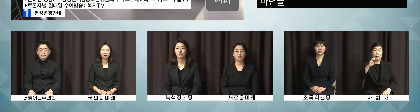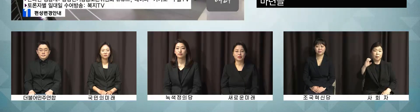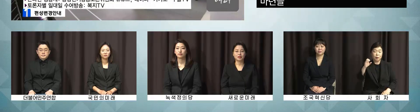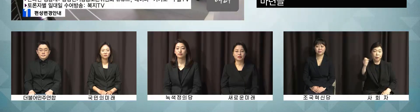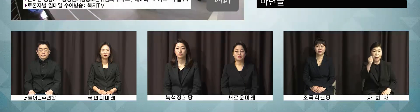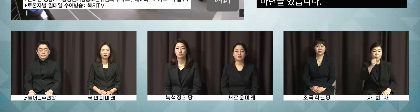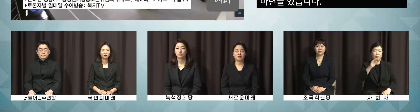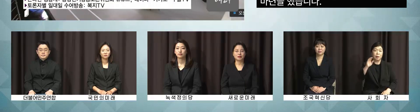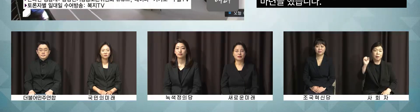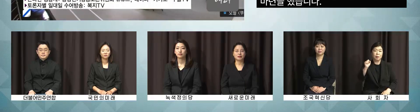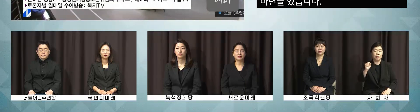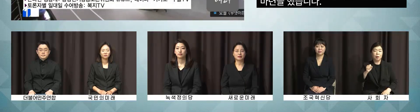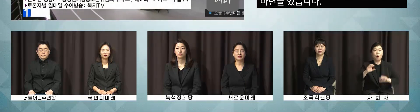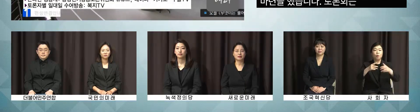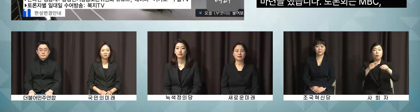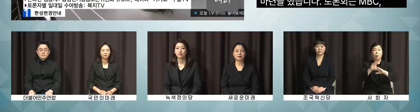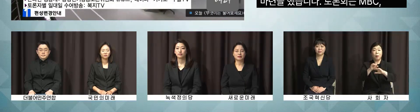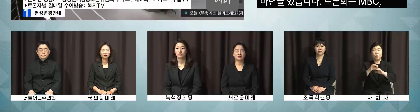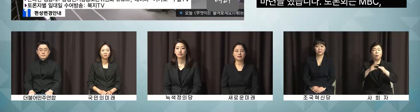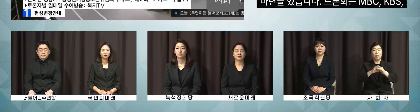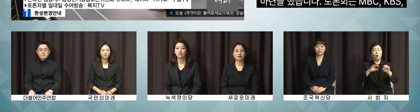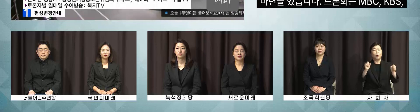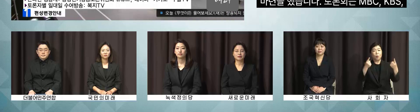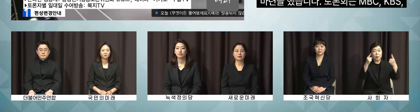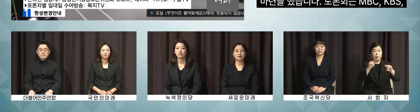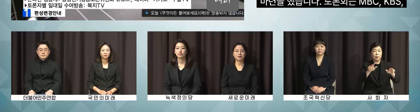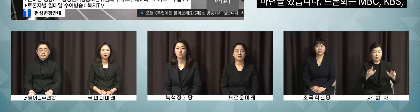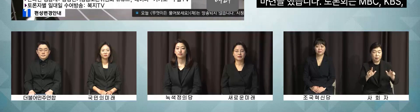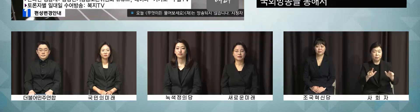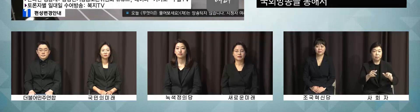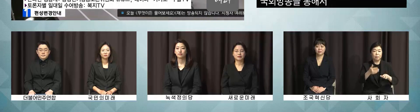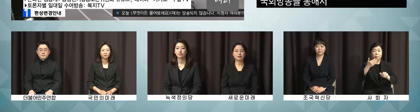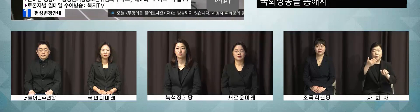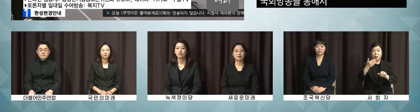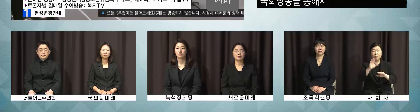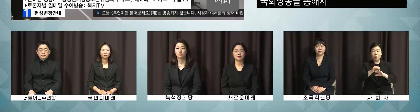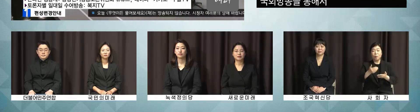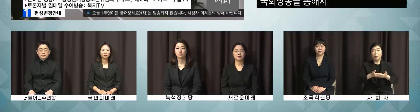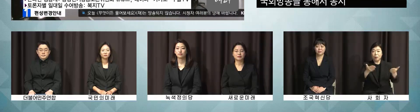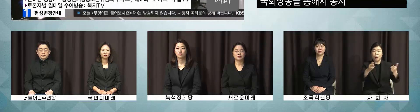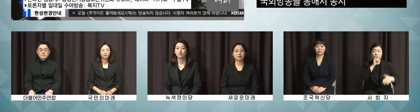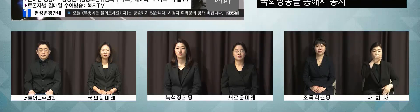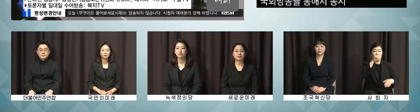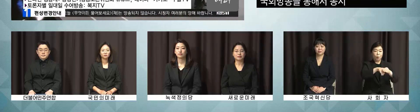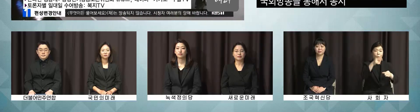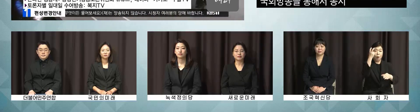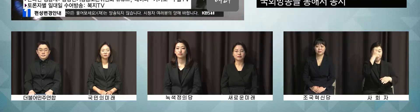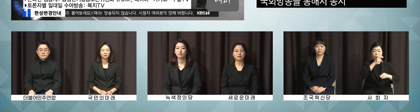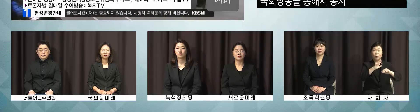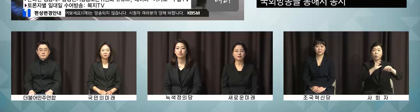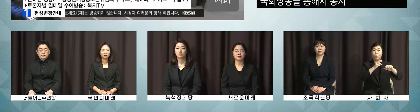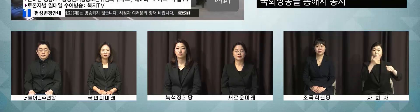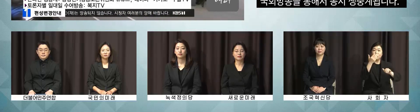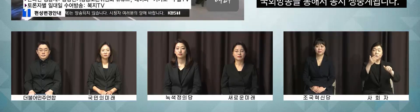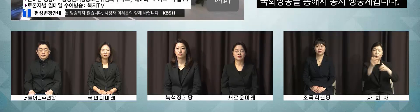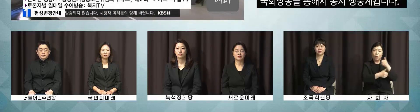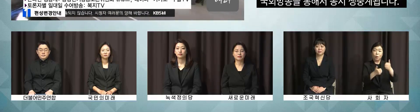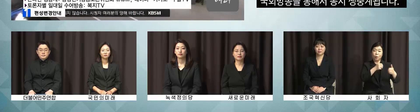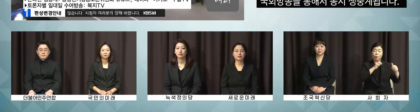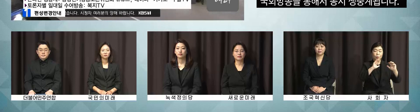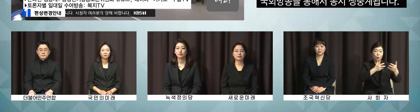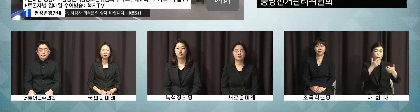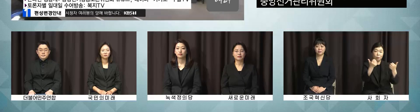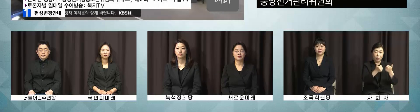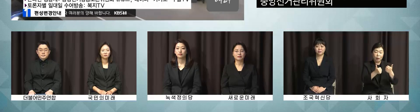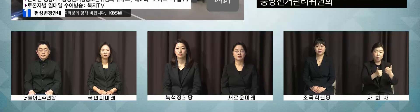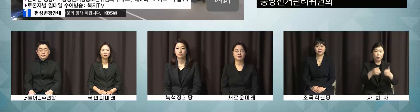MBC, SBS, 국회 방송을 통해 동시 생중계됩니다. 중앙선거방송 토론위원회 유튜브와 네이버